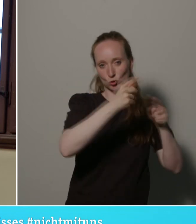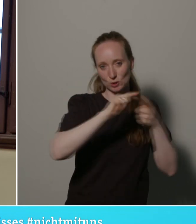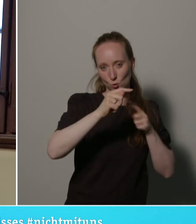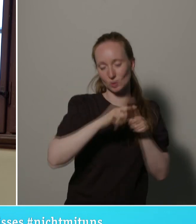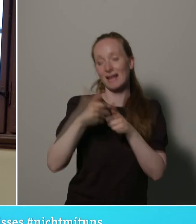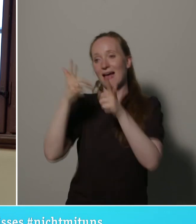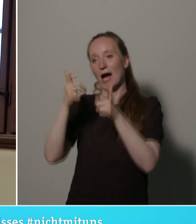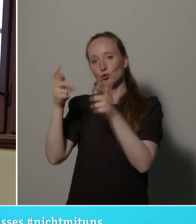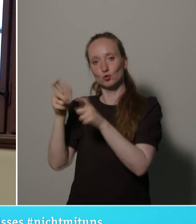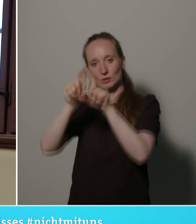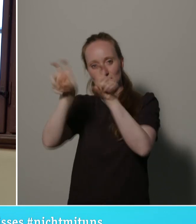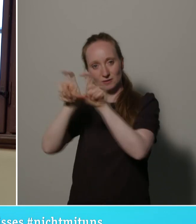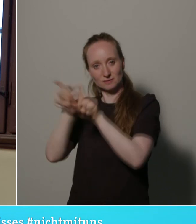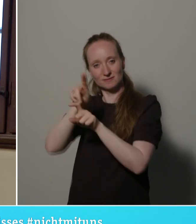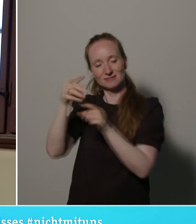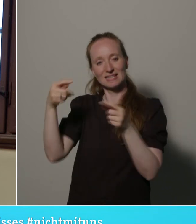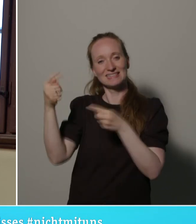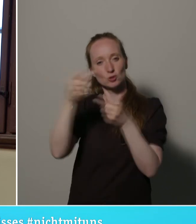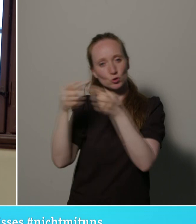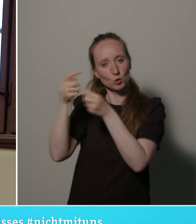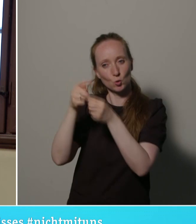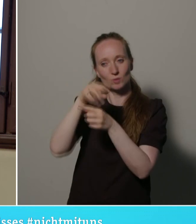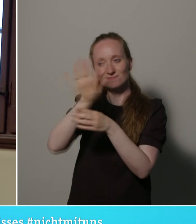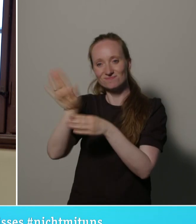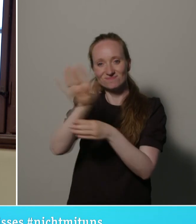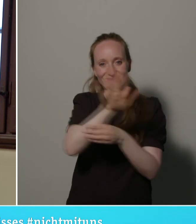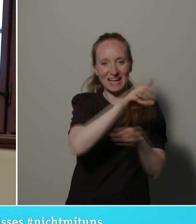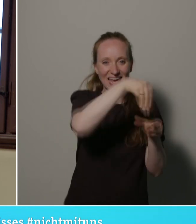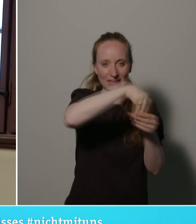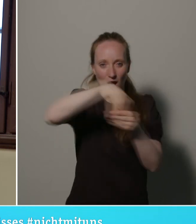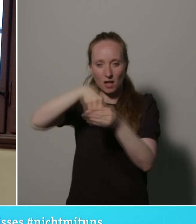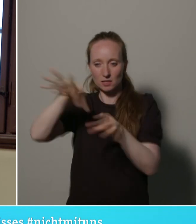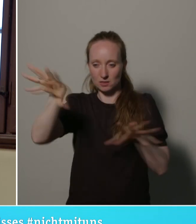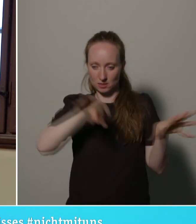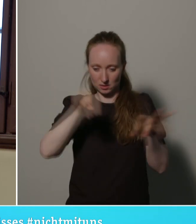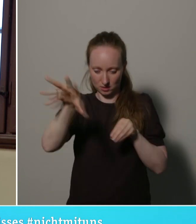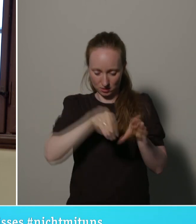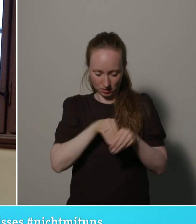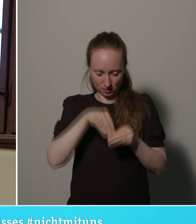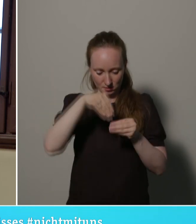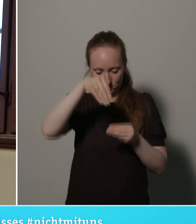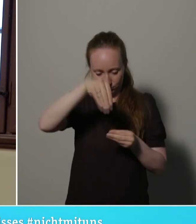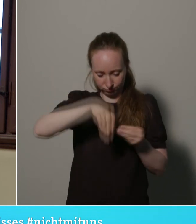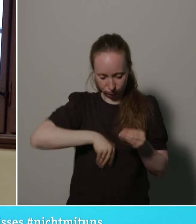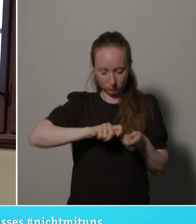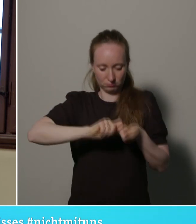Ausschüssen, die inhaltliche Diskussion aufzunehmen und Ihnen einen Beschlussvorschlag